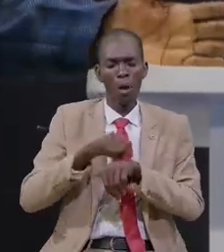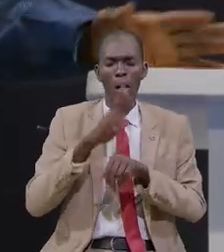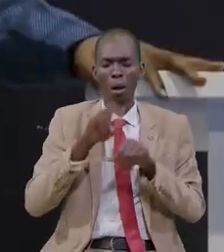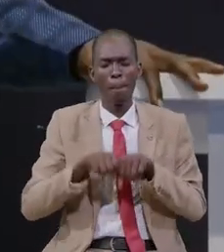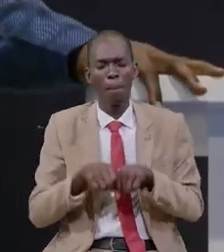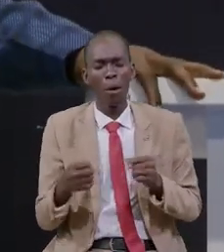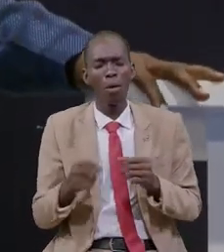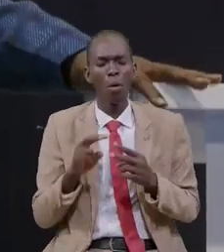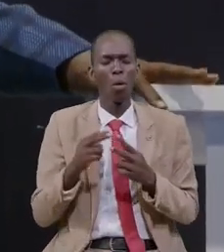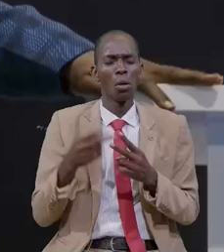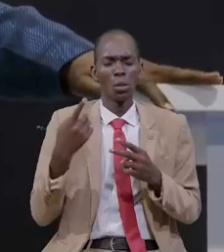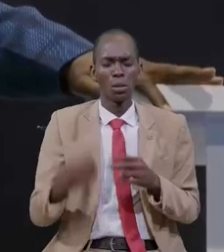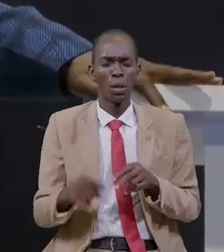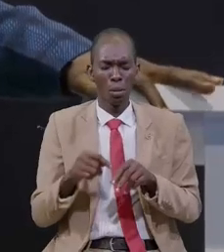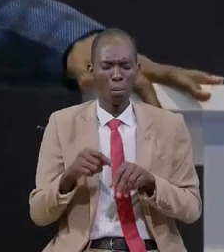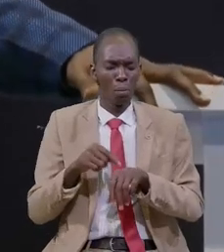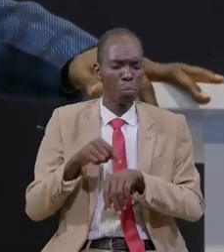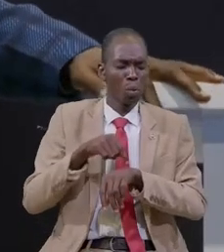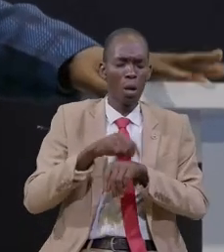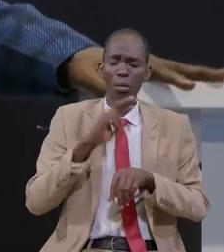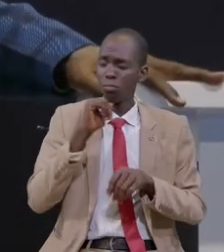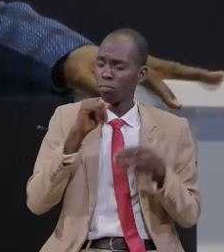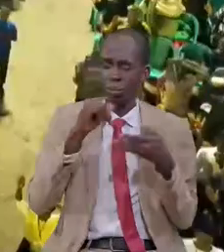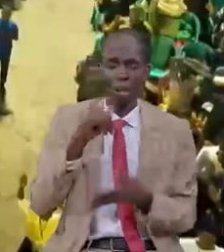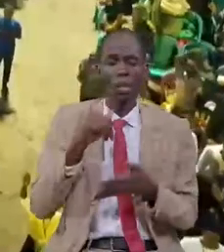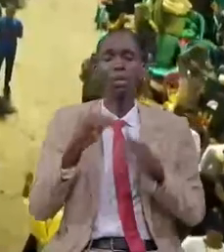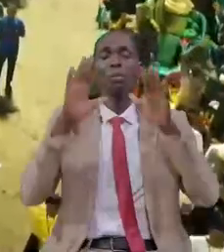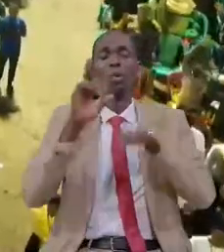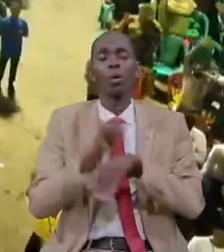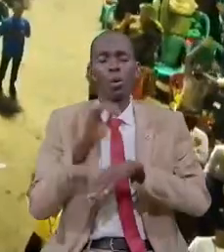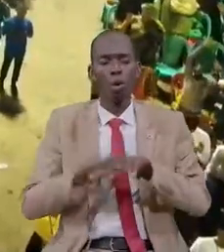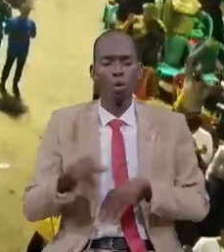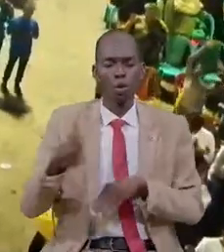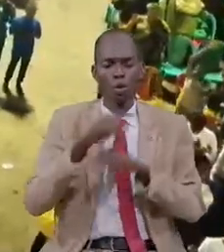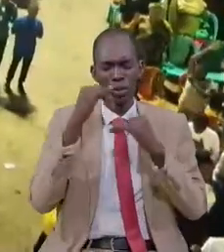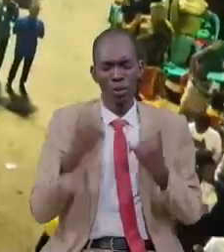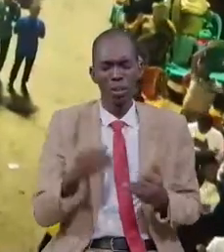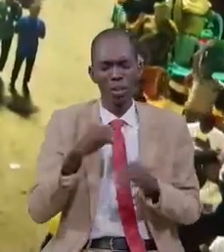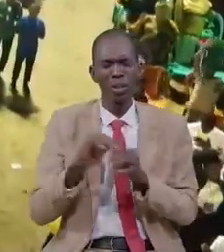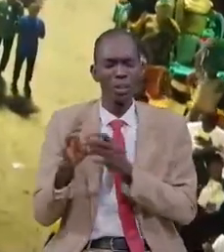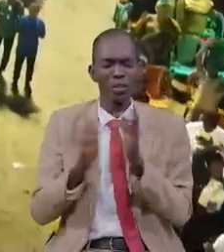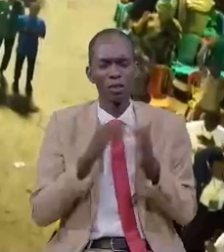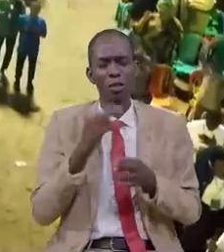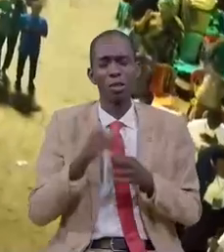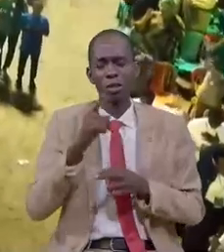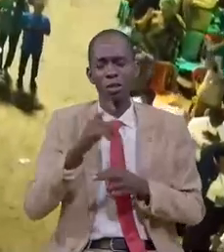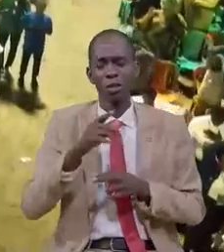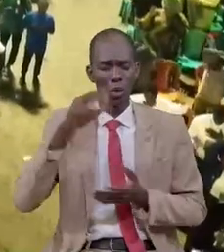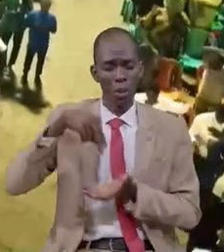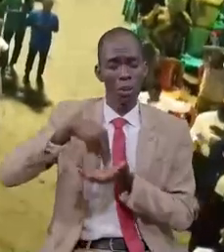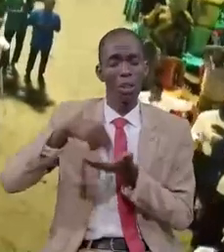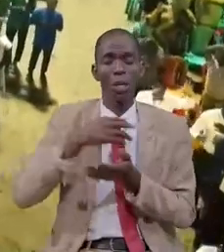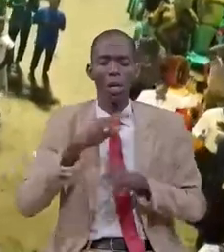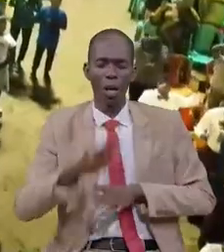brisés, ou bien les os ne sont même pas là. Miracle sur vous maintenant. Tu vas te lever, marcher